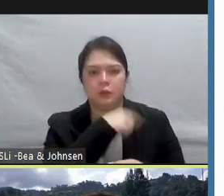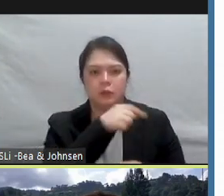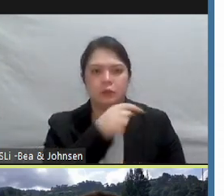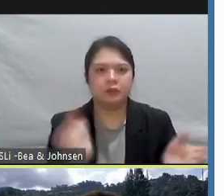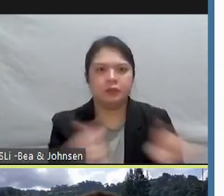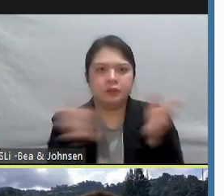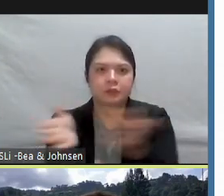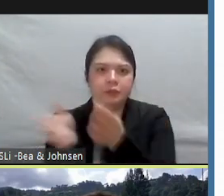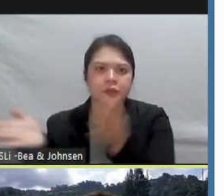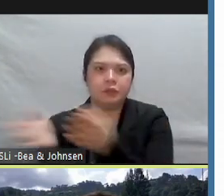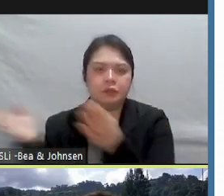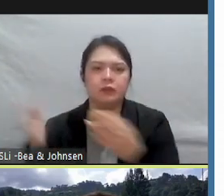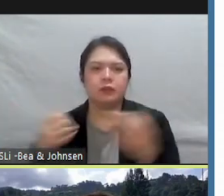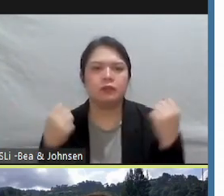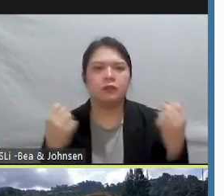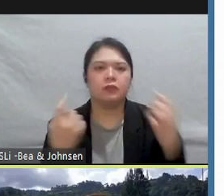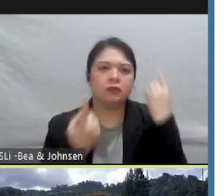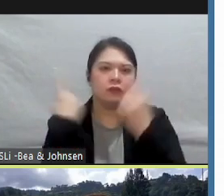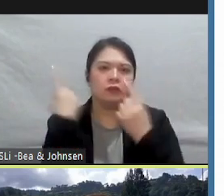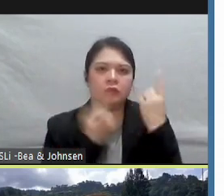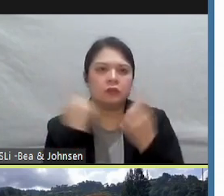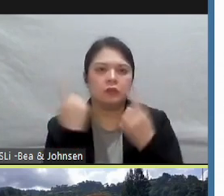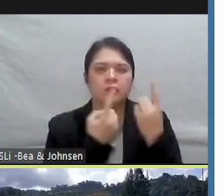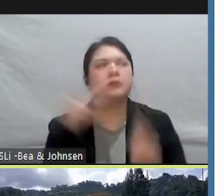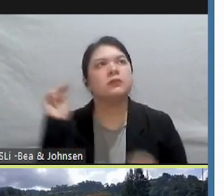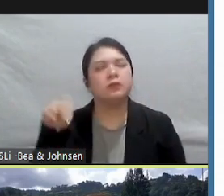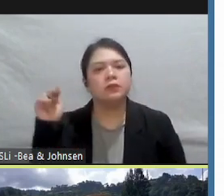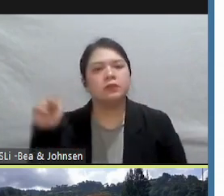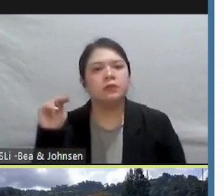natin. Maraming naiisip na ay kailangan